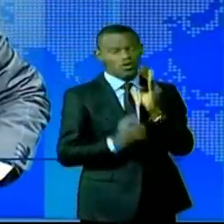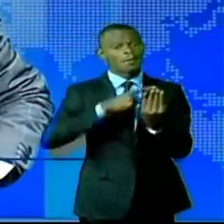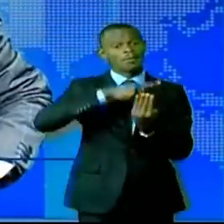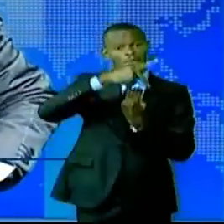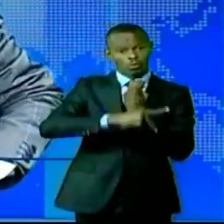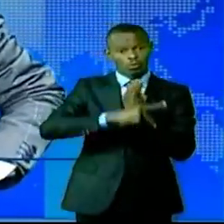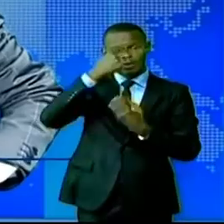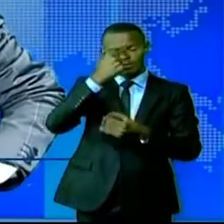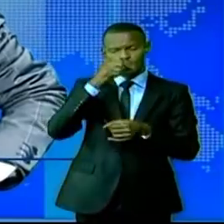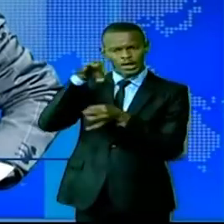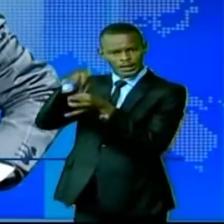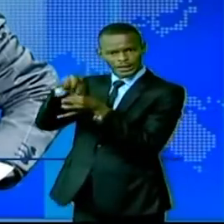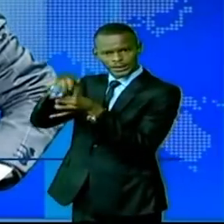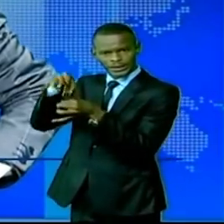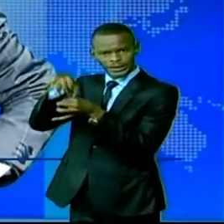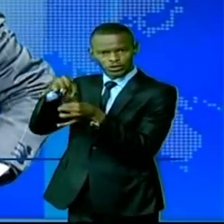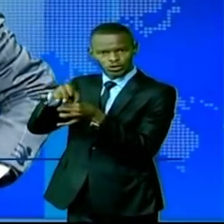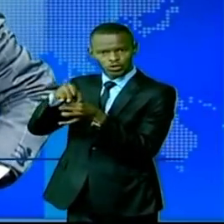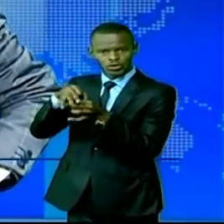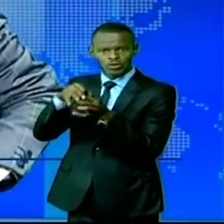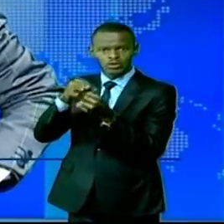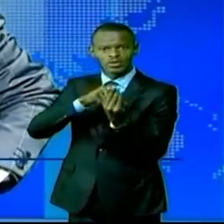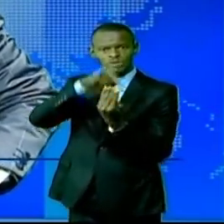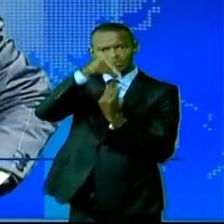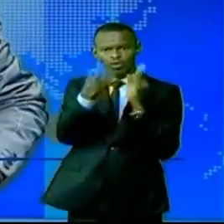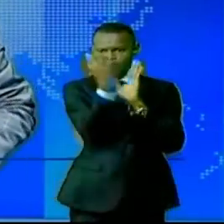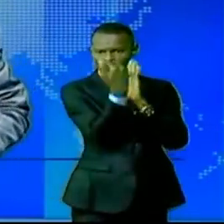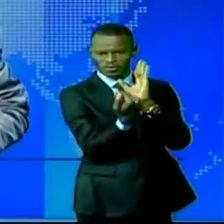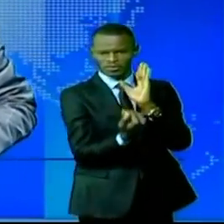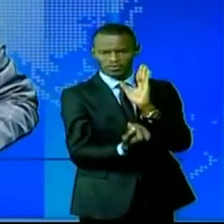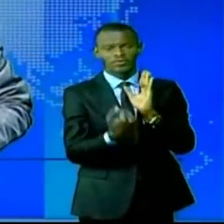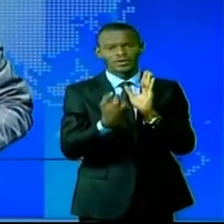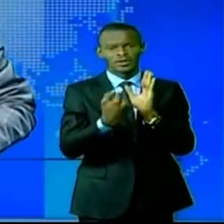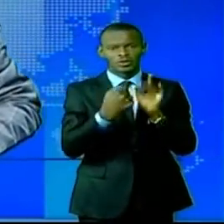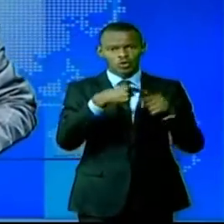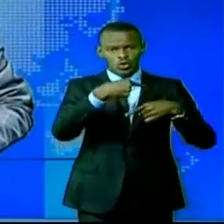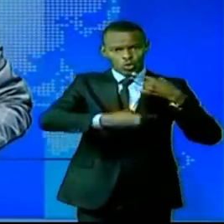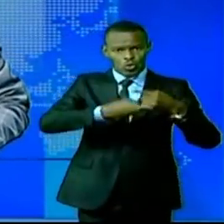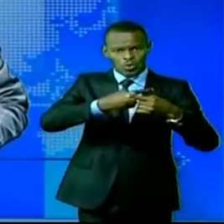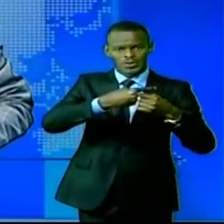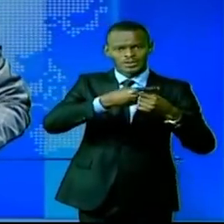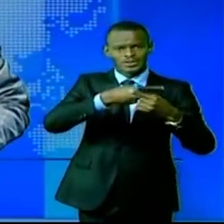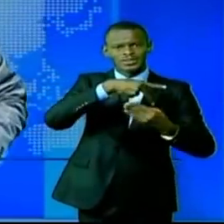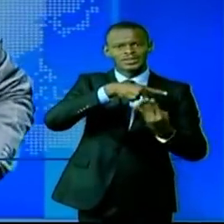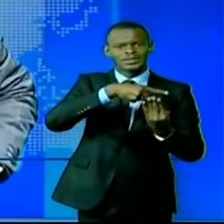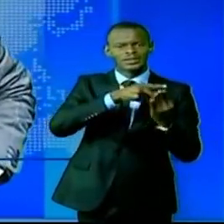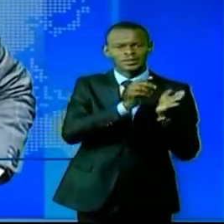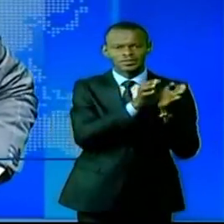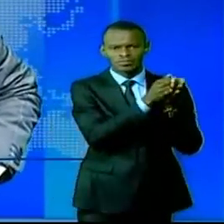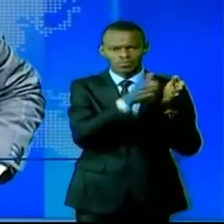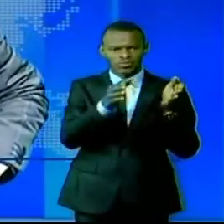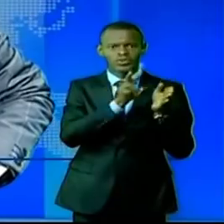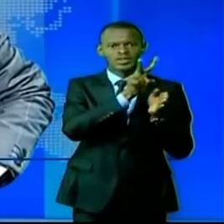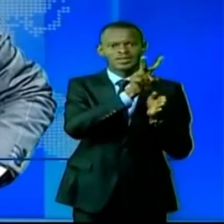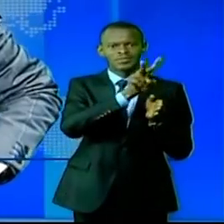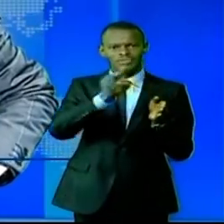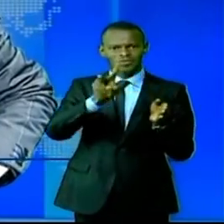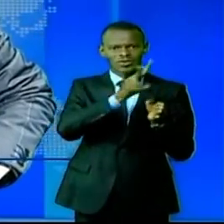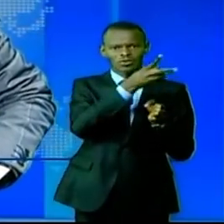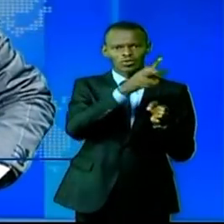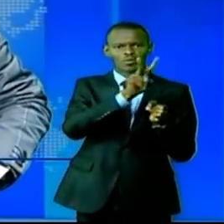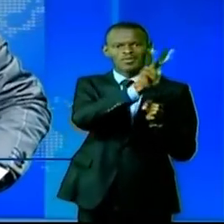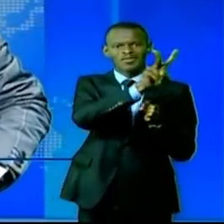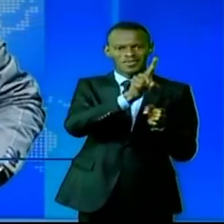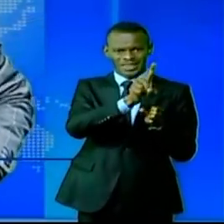démocratique du Congo. Cette feuille de route, prenant en compte la période 2021-2026, comprend les activités que la